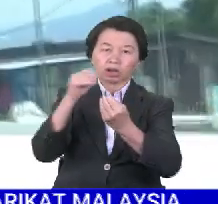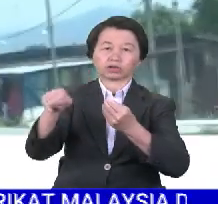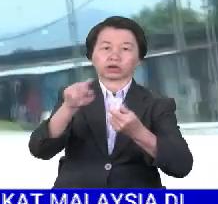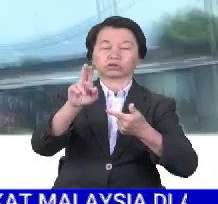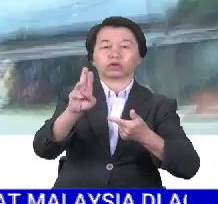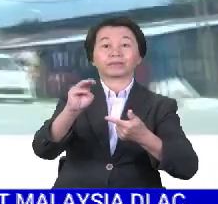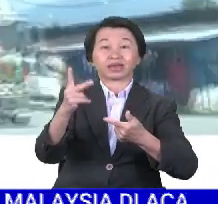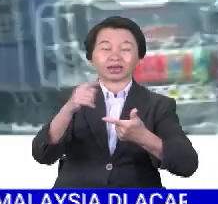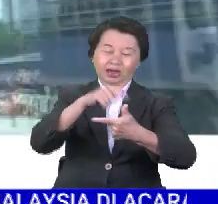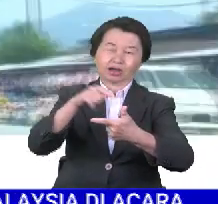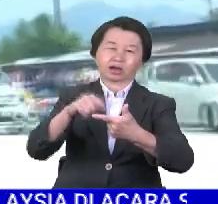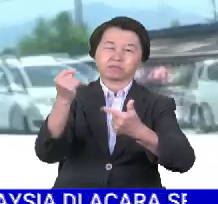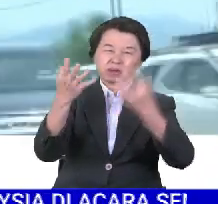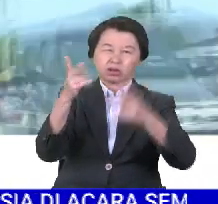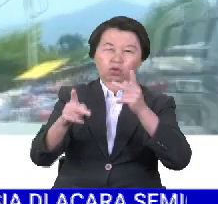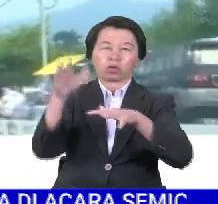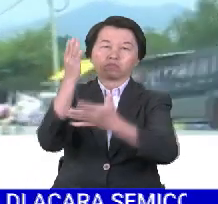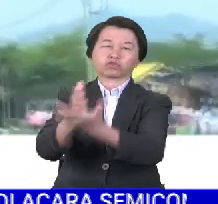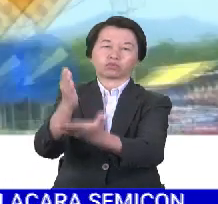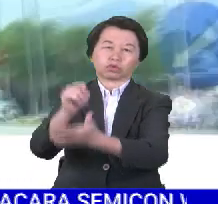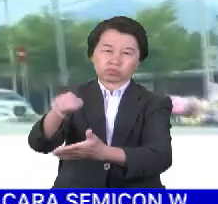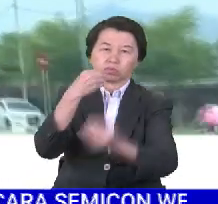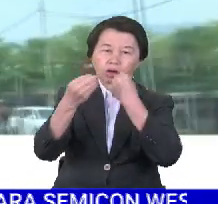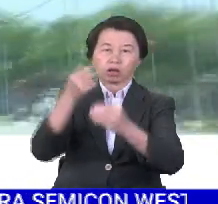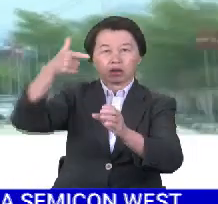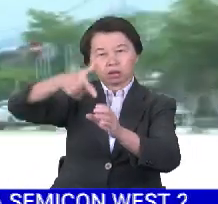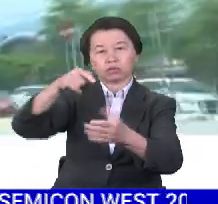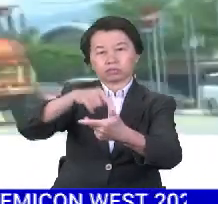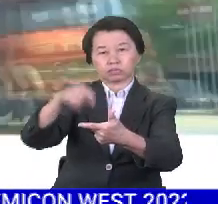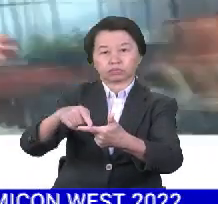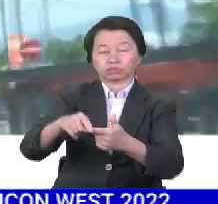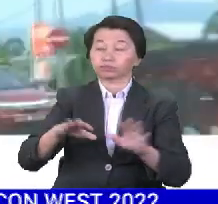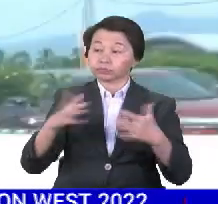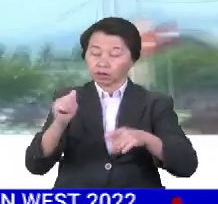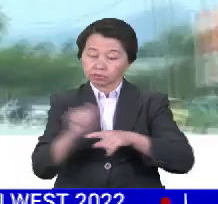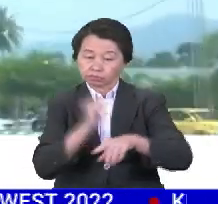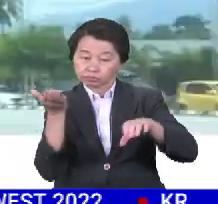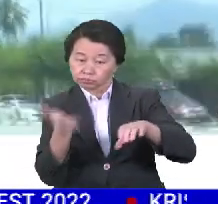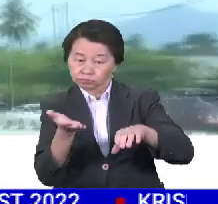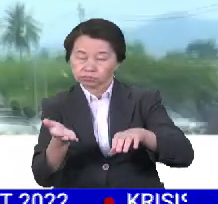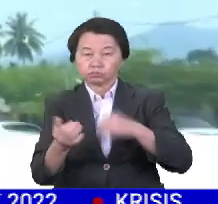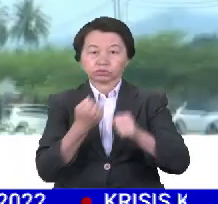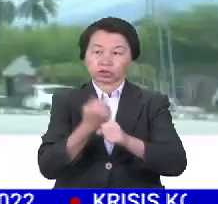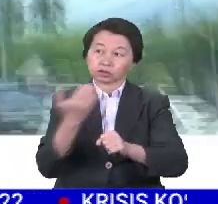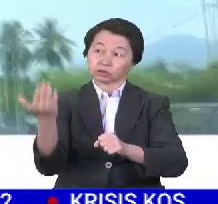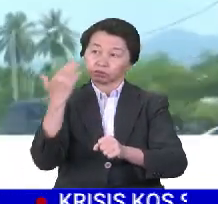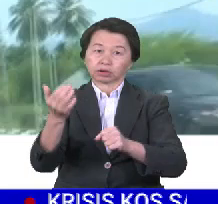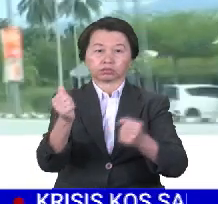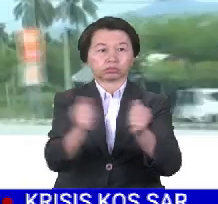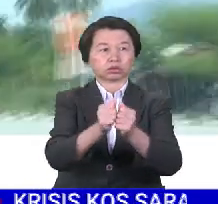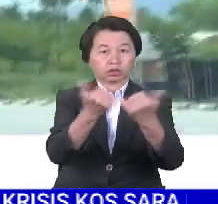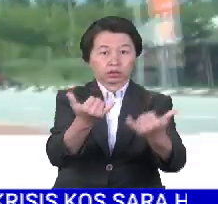sana. Tuan, bagaimana mungkin ada perbezaan daripada perayaan ibadah korban tahun lepas dan kali ini dengan jumlah kenderaan ini